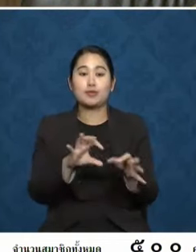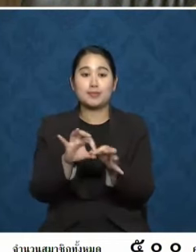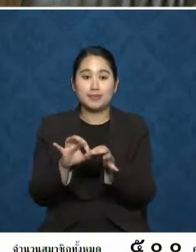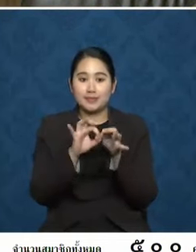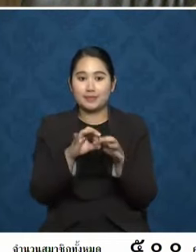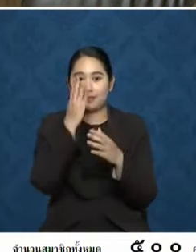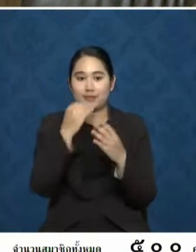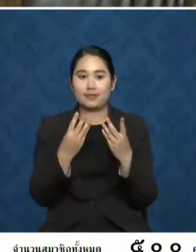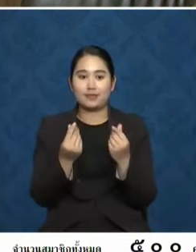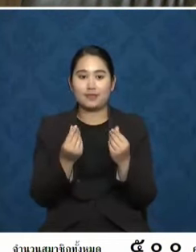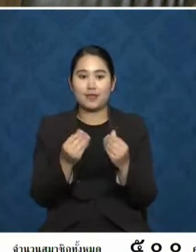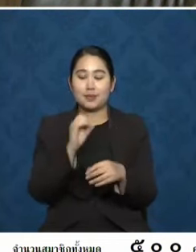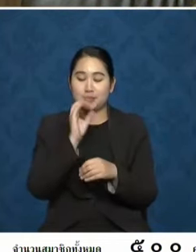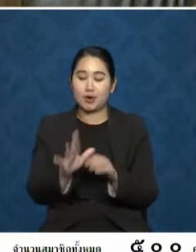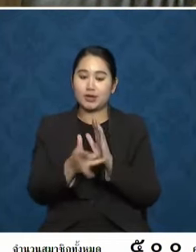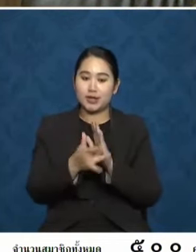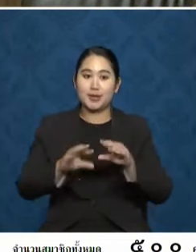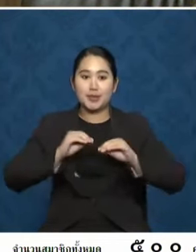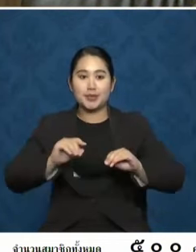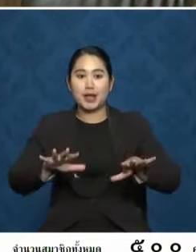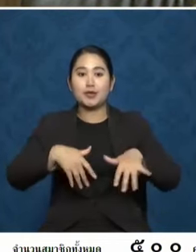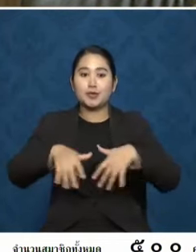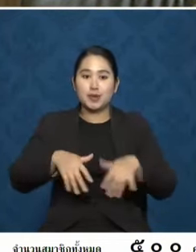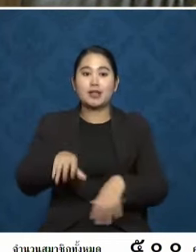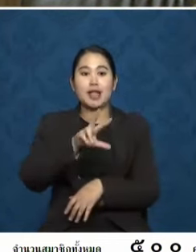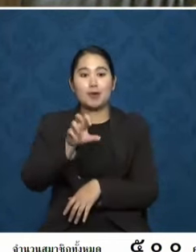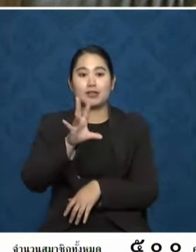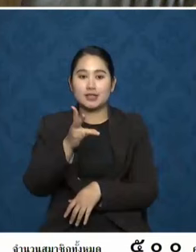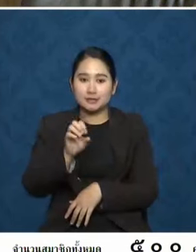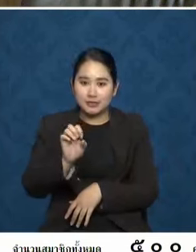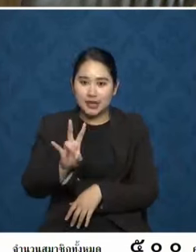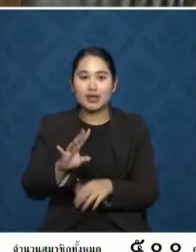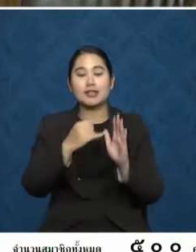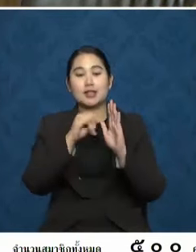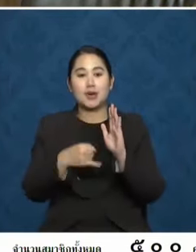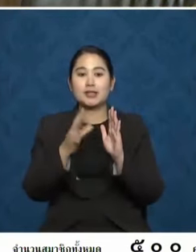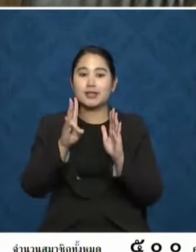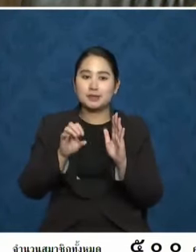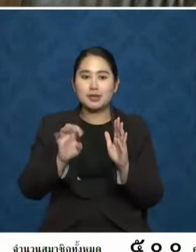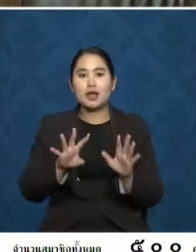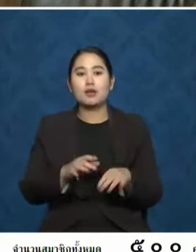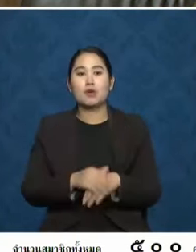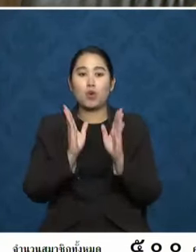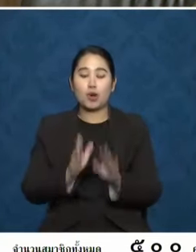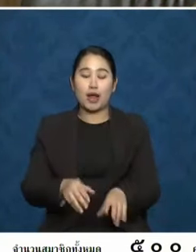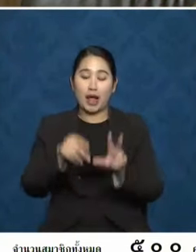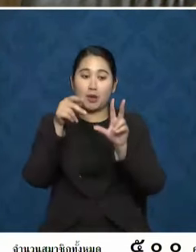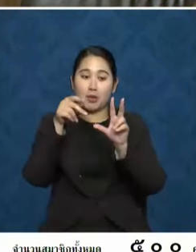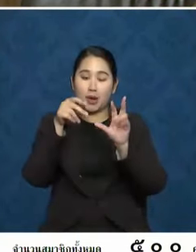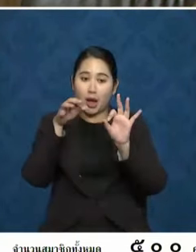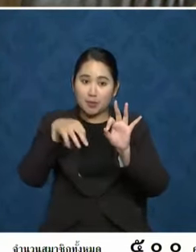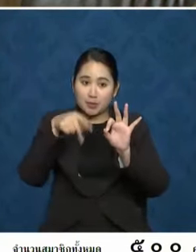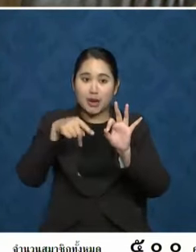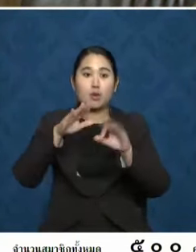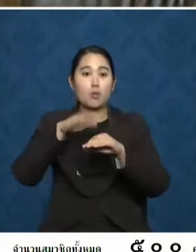าตัวเลขทท่านบอกวาถ่ายทอกเทคโนโยีสู่ชมชน 377 ชุมชน 44 จัหวด 9,000 กวคนตรงนี้ทจะตองมี